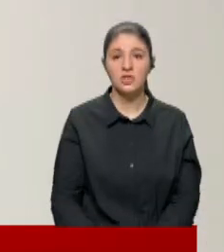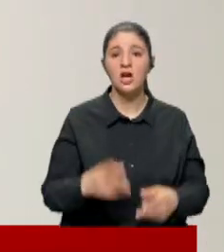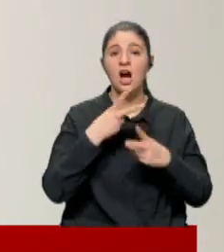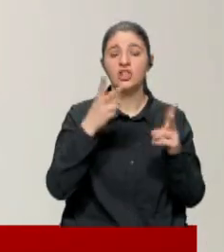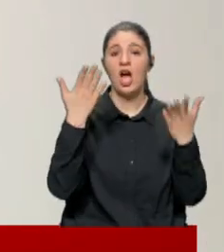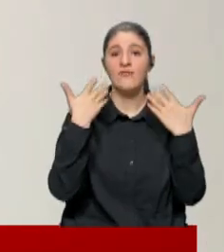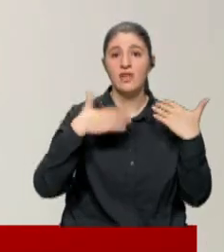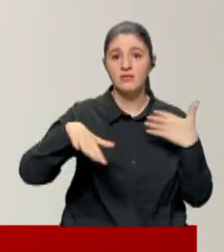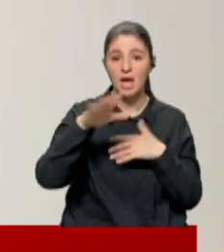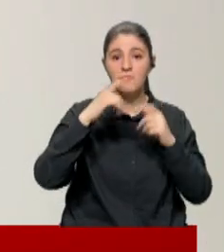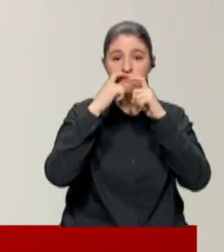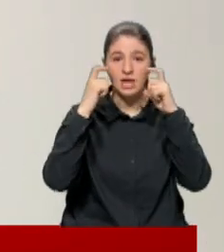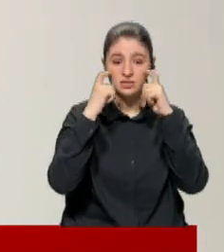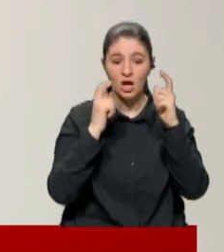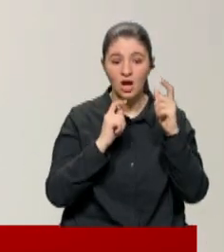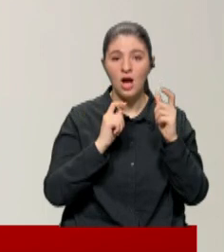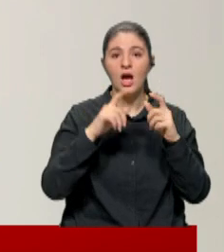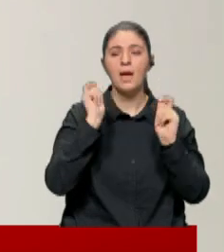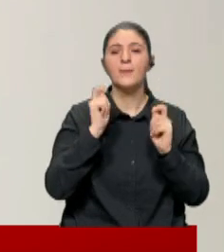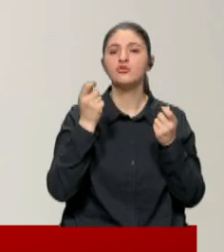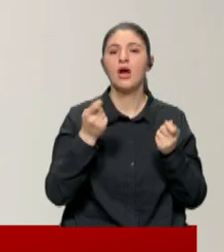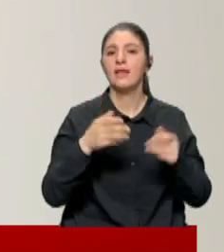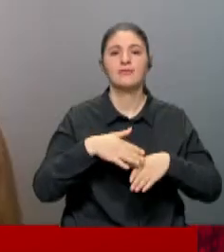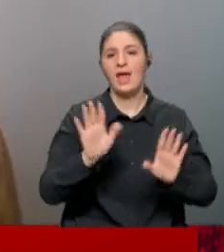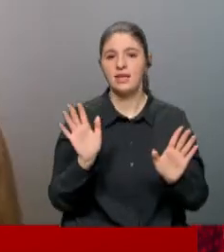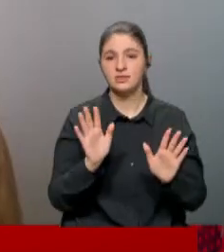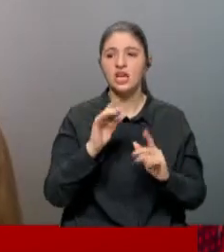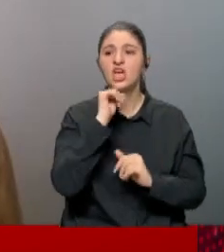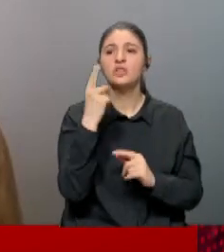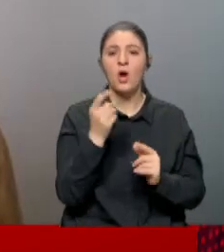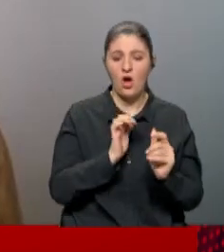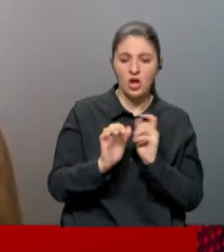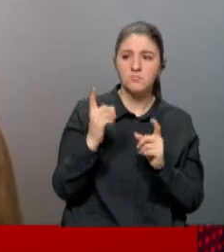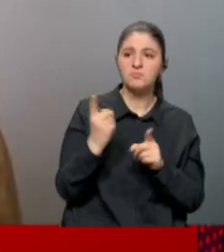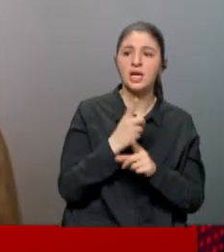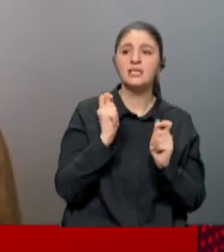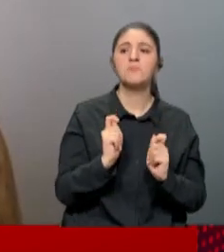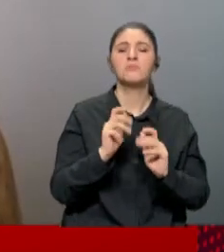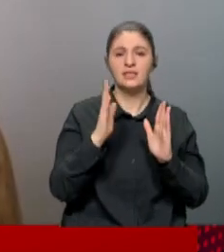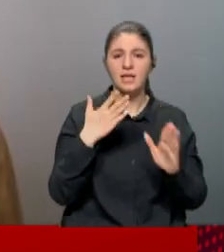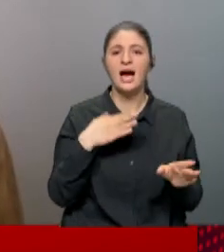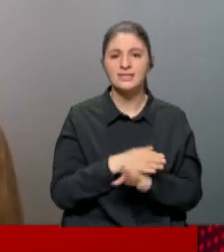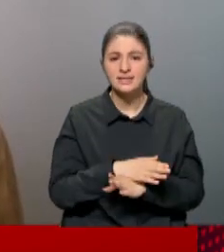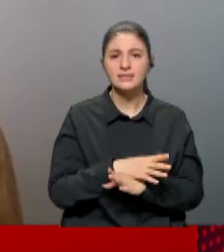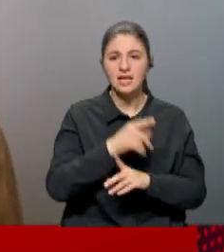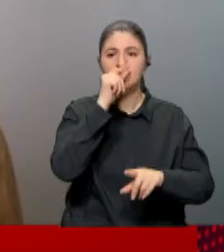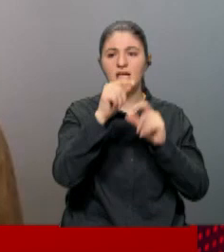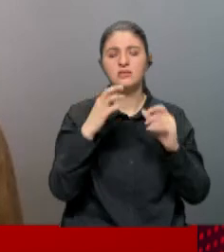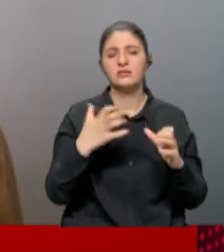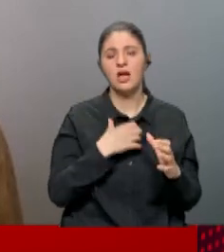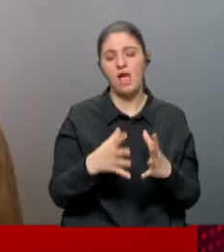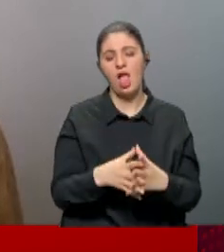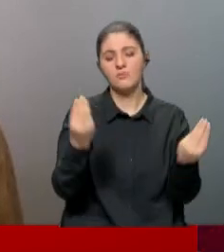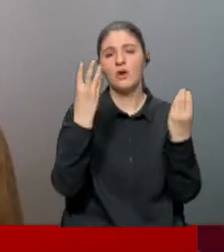Açık havada maske kullanmak zorunda değiliz. Hiçbir önlem alınmaksızın aslında salgının